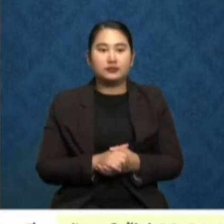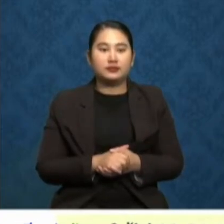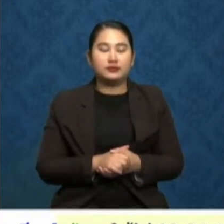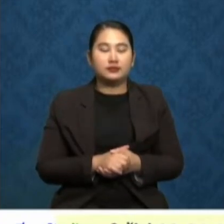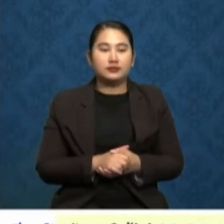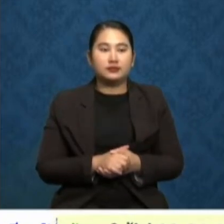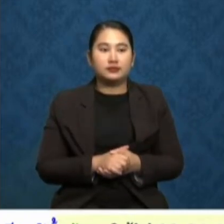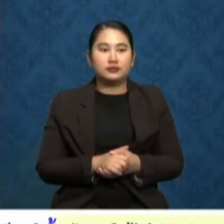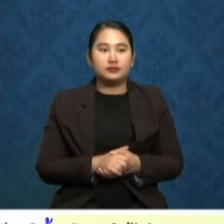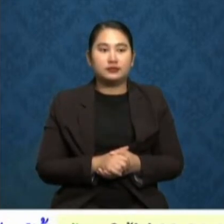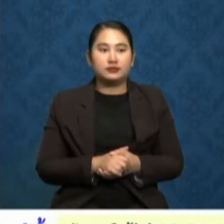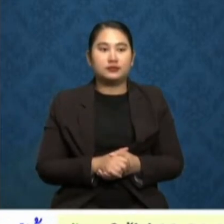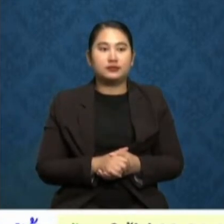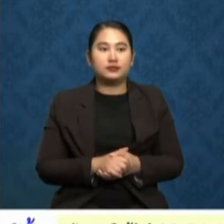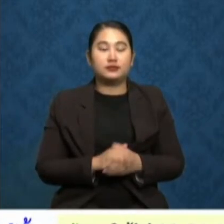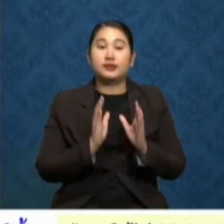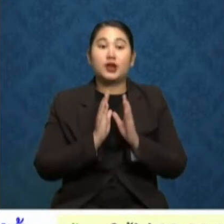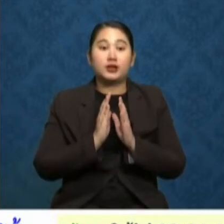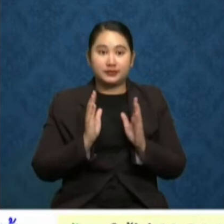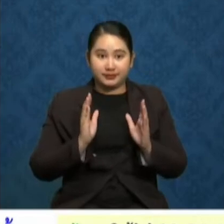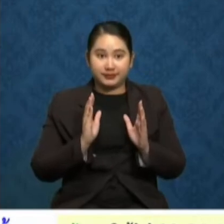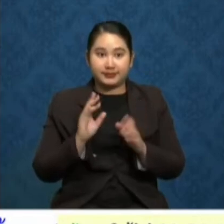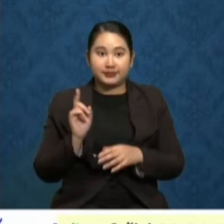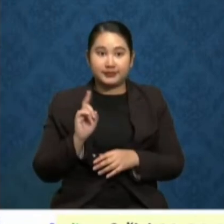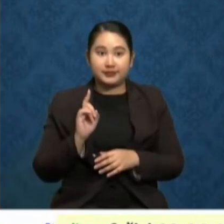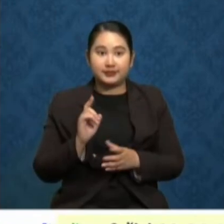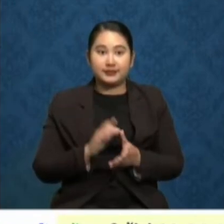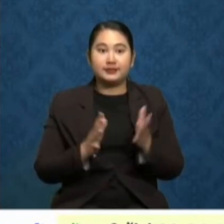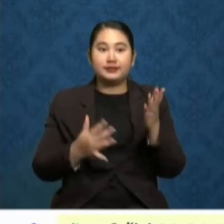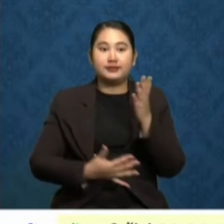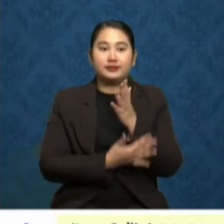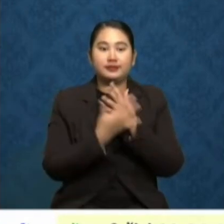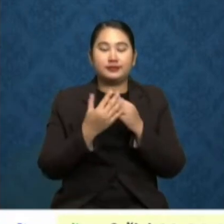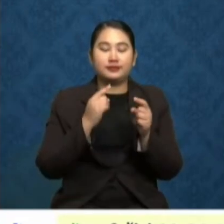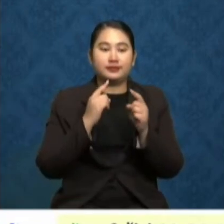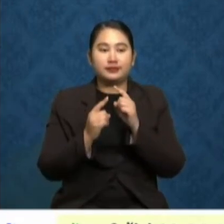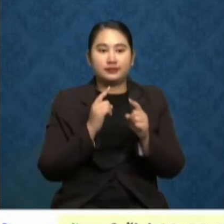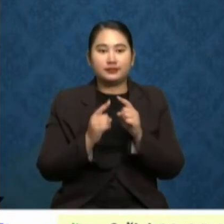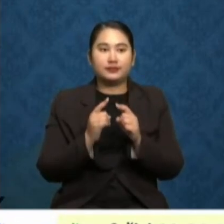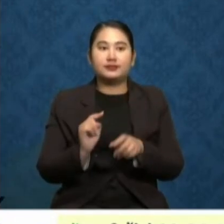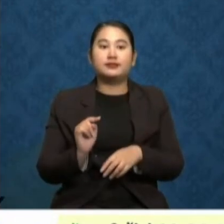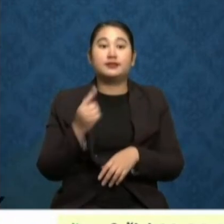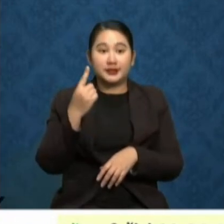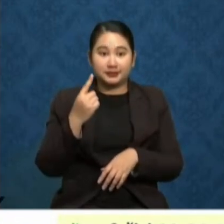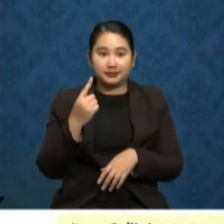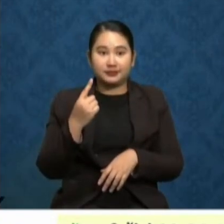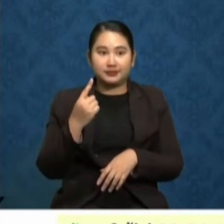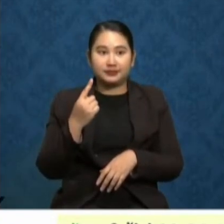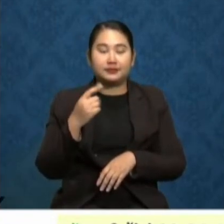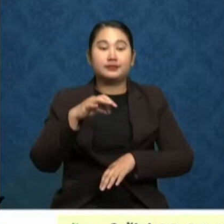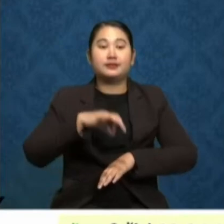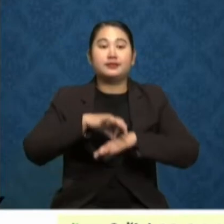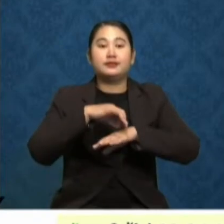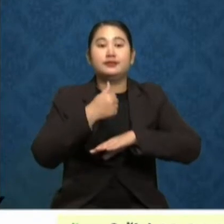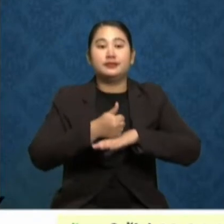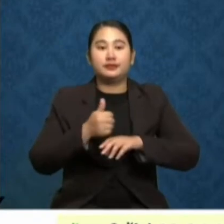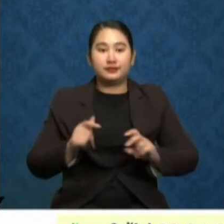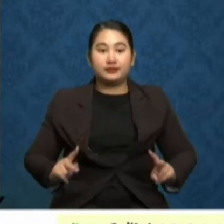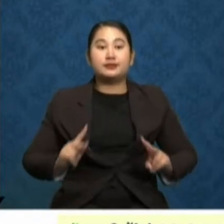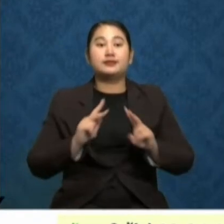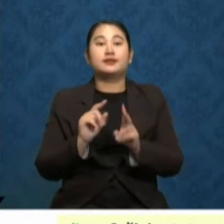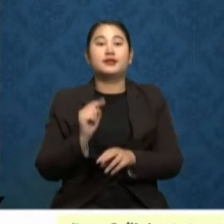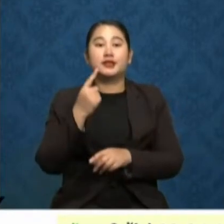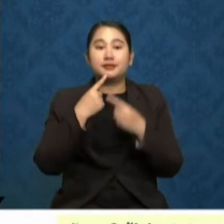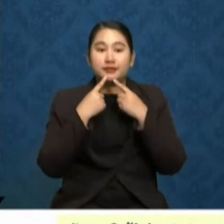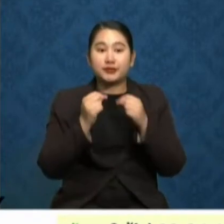และโดยเพาอยางย่งนะครับ ตองขบคุณเป็อย่มากผมไดมอกามาตอบกระทู เป็นกระทูแรกนะครับ ที่ได้เข้ามารตำแ่งตรนี้นะครั